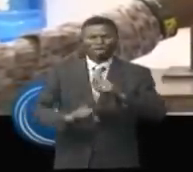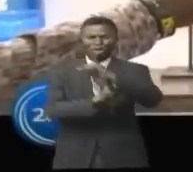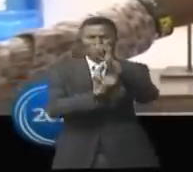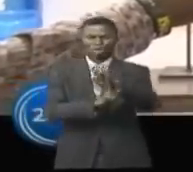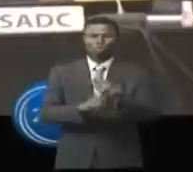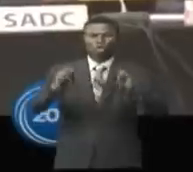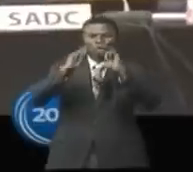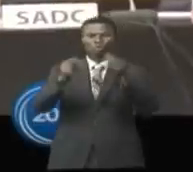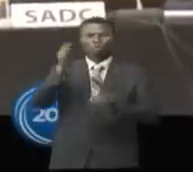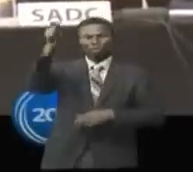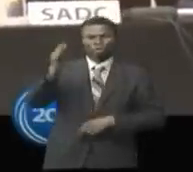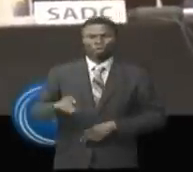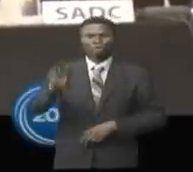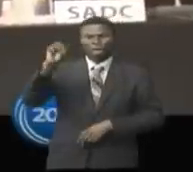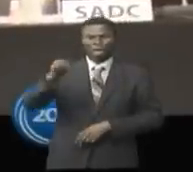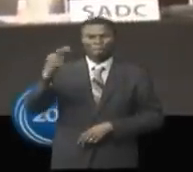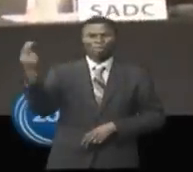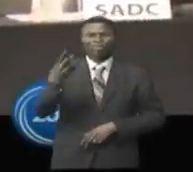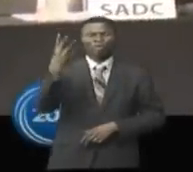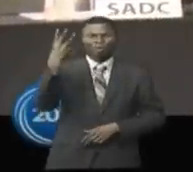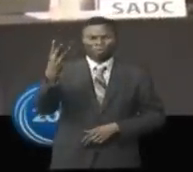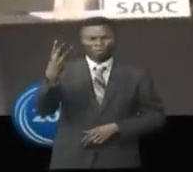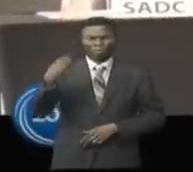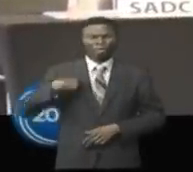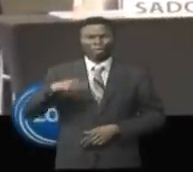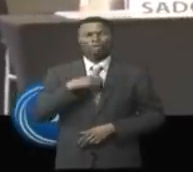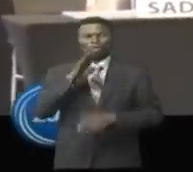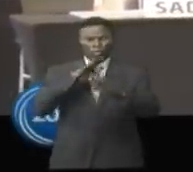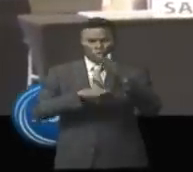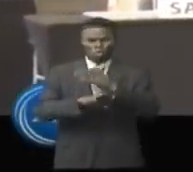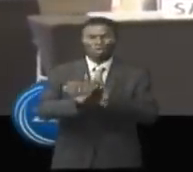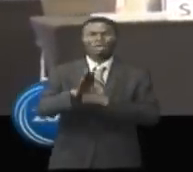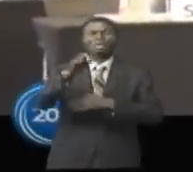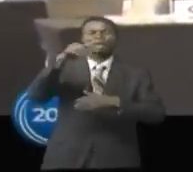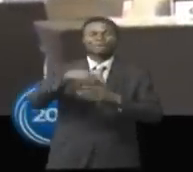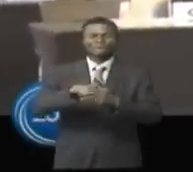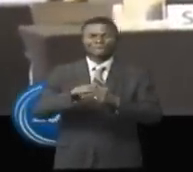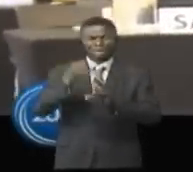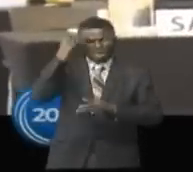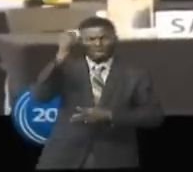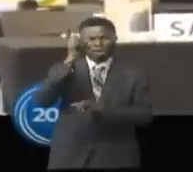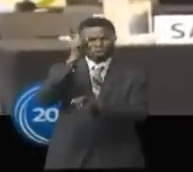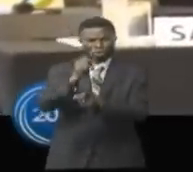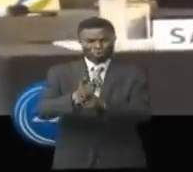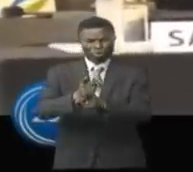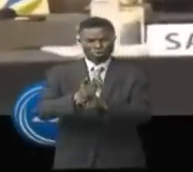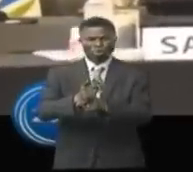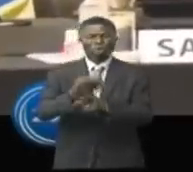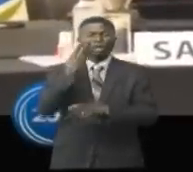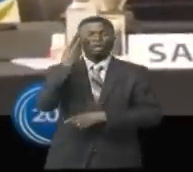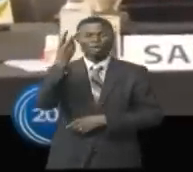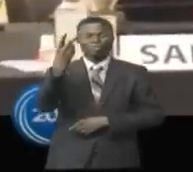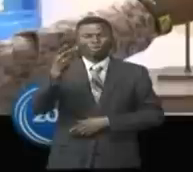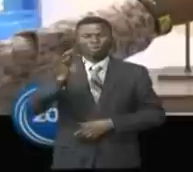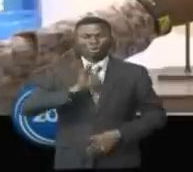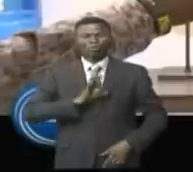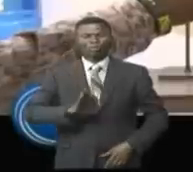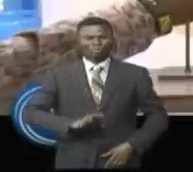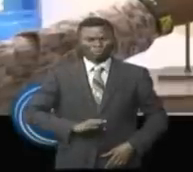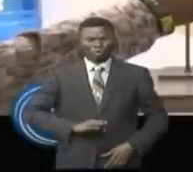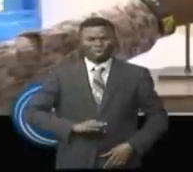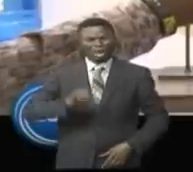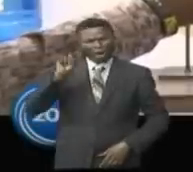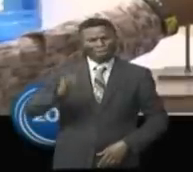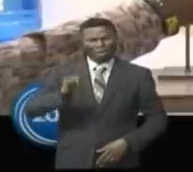M23. Nous nous sommes inscrits dans la droite ligne de la vision du président qui a voulu